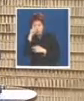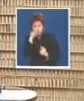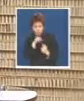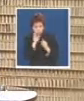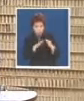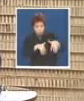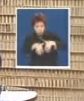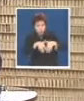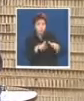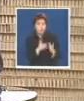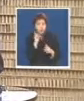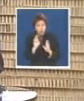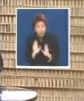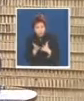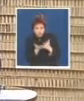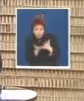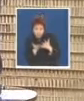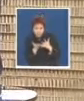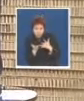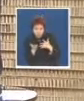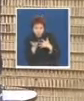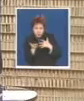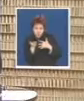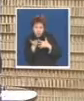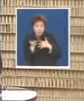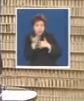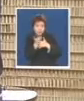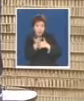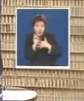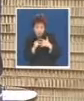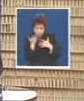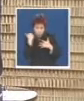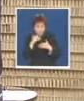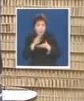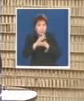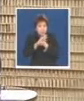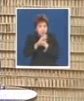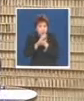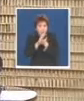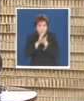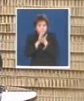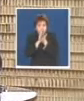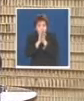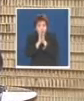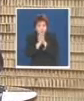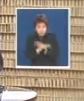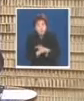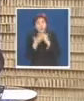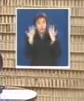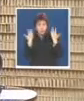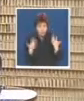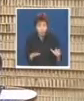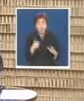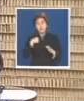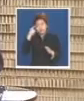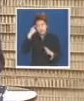พี่น้องประชาชนอย่างแท้จริงแต่ในจังหวะที่2เนี่ยครับที่เราจะขึ้นหลังจากที่ขึ้นเพื่อปรับให้สอดคล้องกับค่าครองชีพแล้วเนี่ยสิ่งที่เราจะท